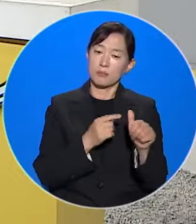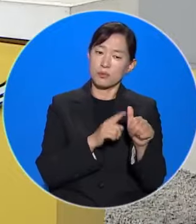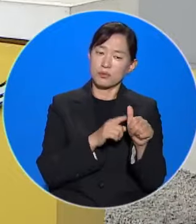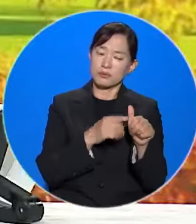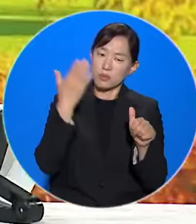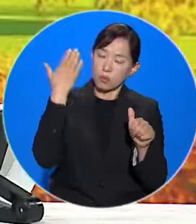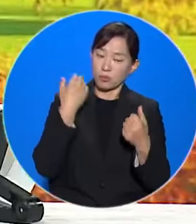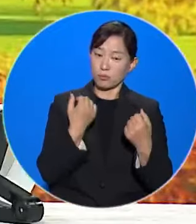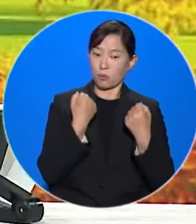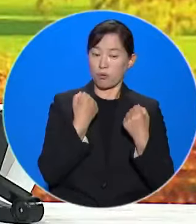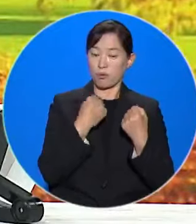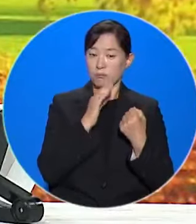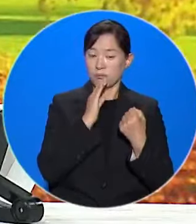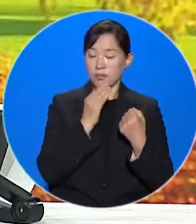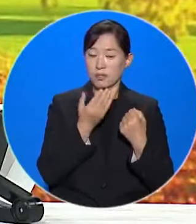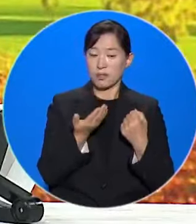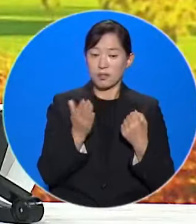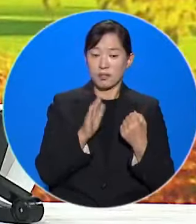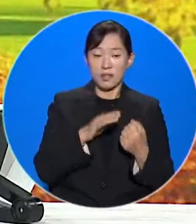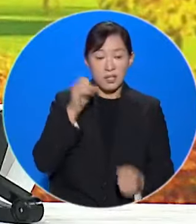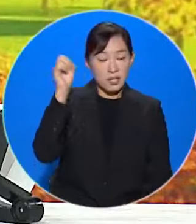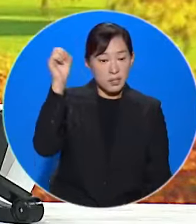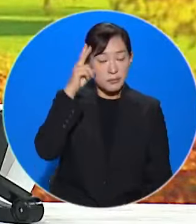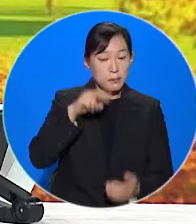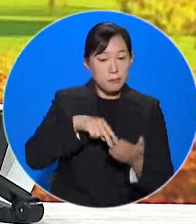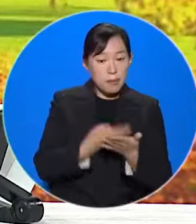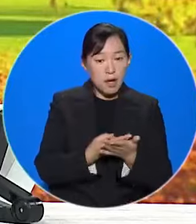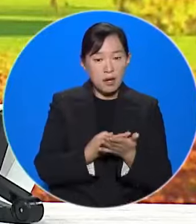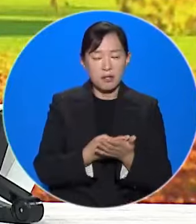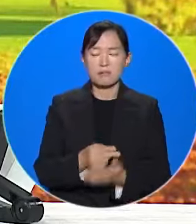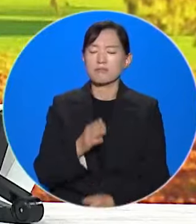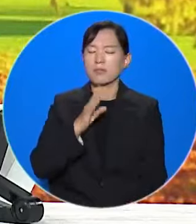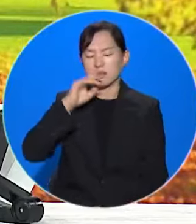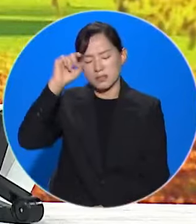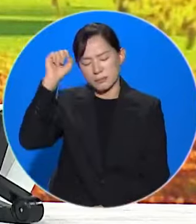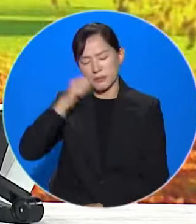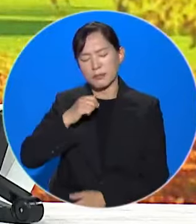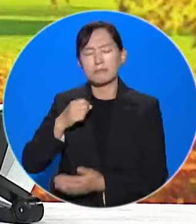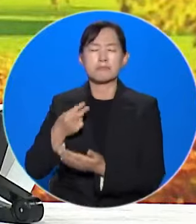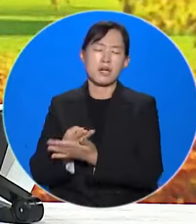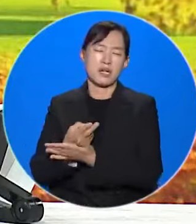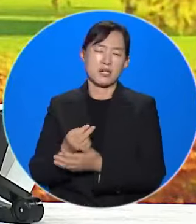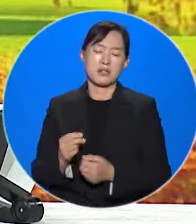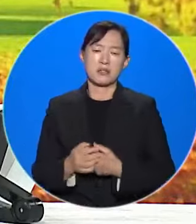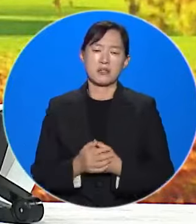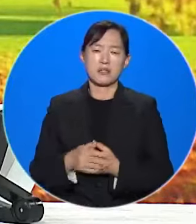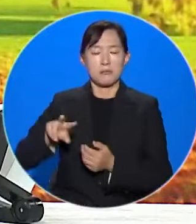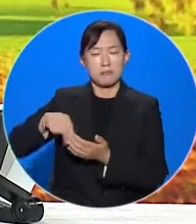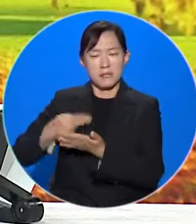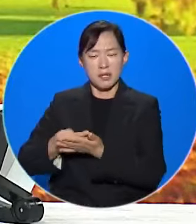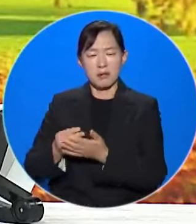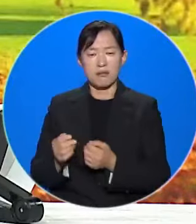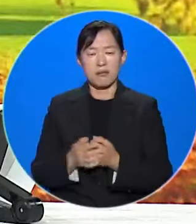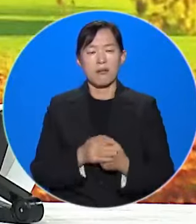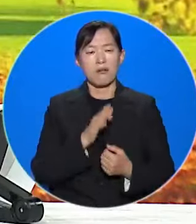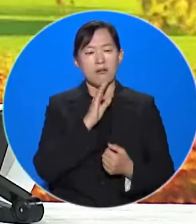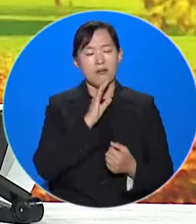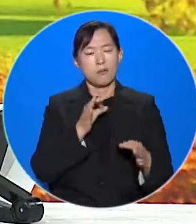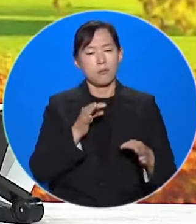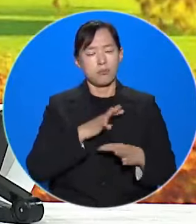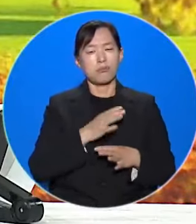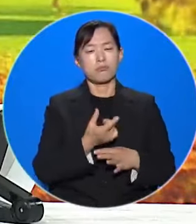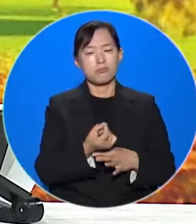그 전에는 건강하셨는데 갑자기 쓰러지신 거예요? 네, 새벽에 떨어졌어요. 아유, 우리 권사님 참 많이 놀라셨겠네요.